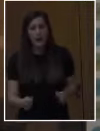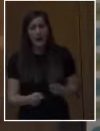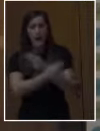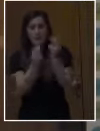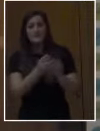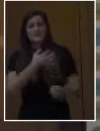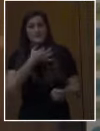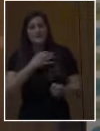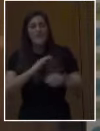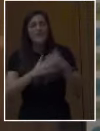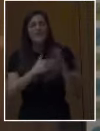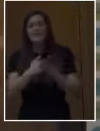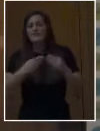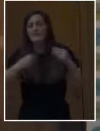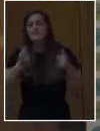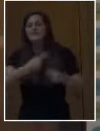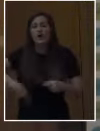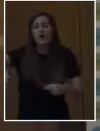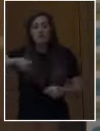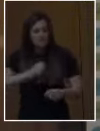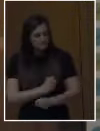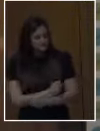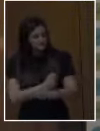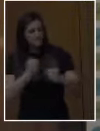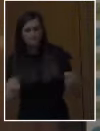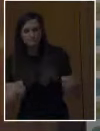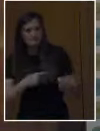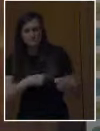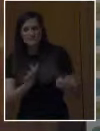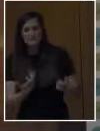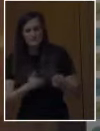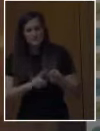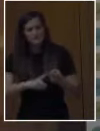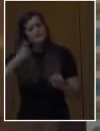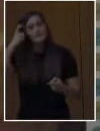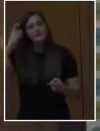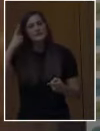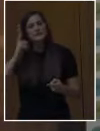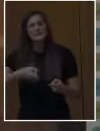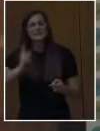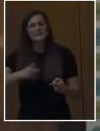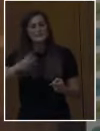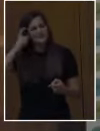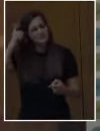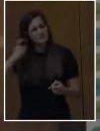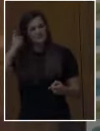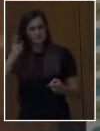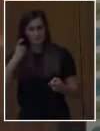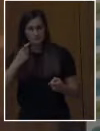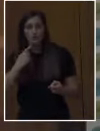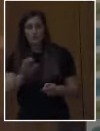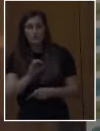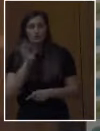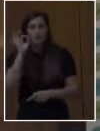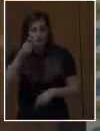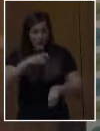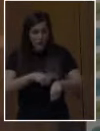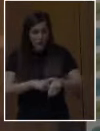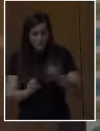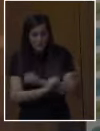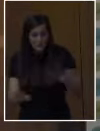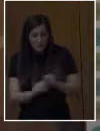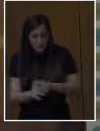δεξιοτήτων. Ανάπτυξη δεξιοτήτων σημαίνει κριτική ικανότητα, για να μπορέσω από τον όγκο της πληροφορίας που υπάρχει να έχω μια αξιολογική